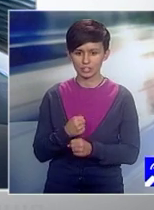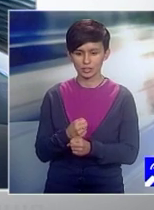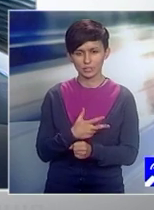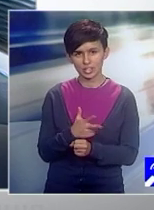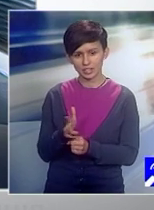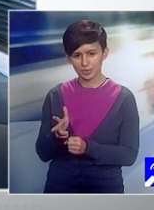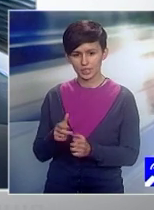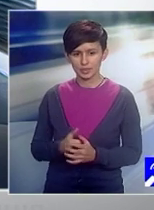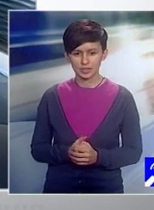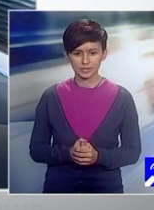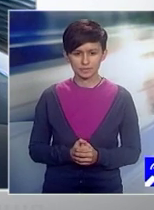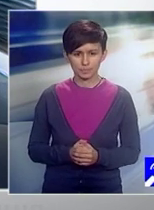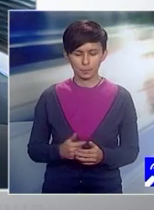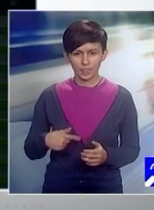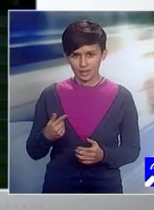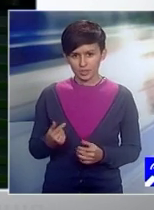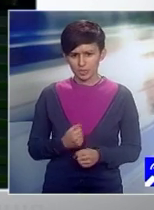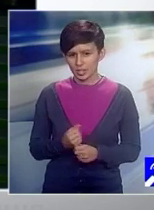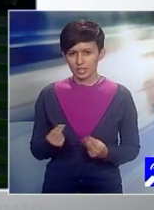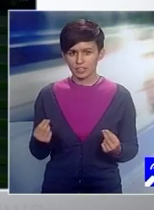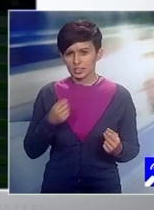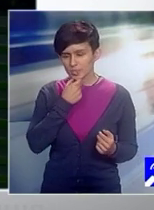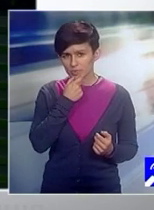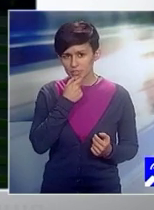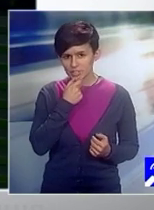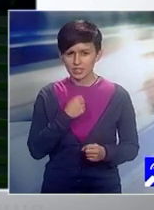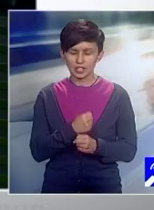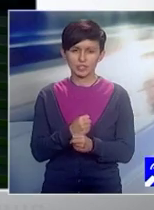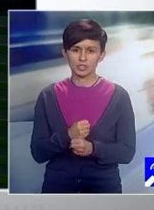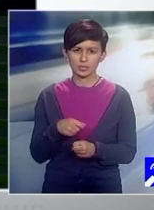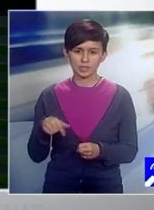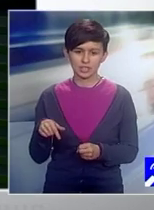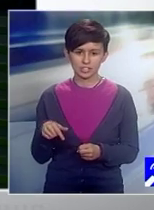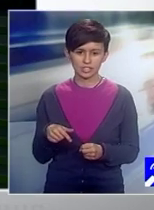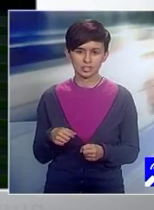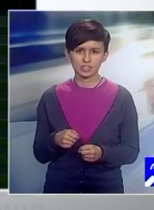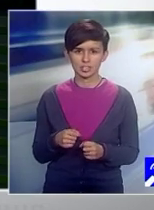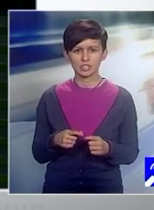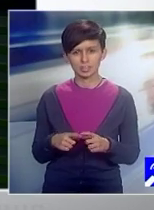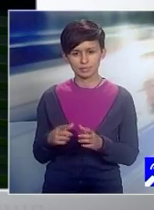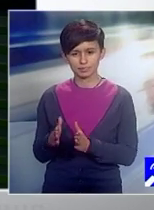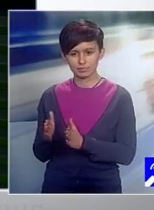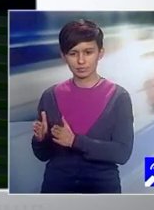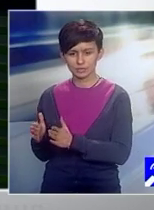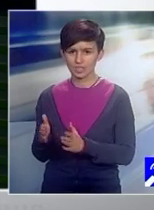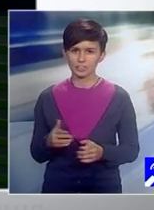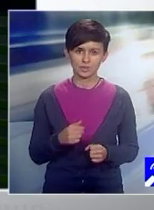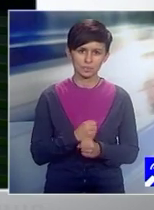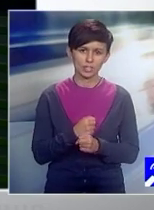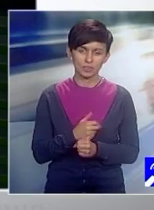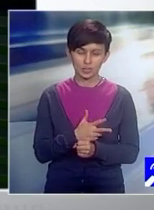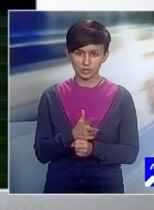așa problema. Și după atâția ani ai pus cap la cap și ai ajuns la acest film, ai avut niște editori de asemenea voluntari. Da, pe...